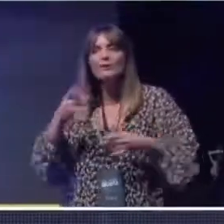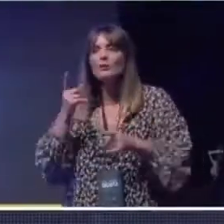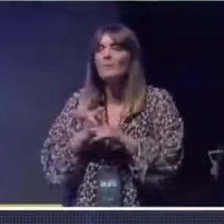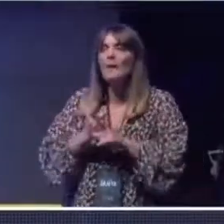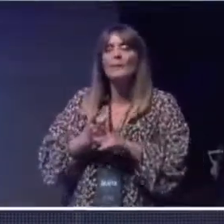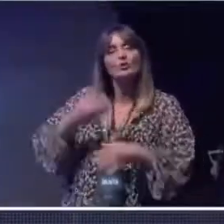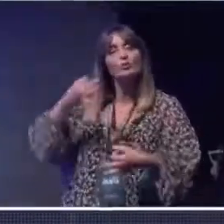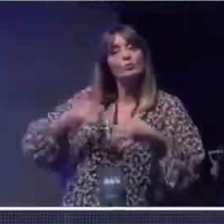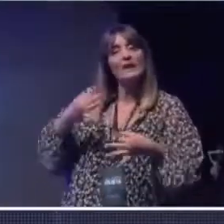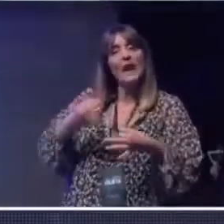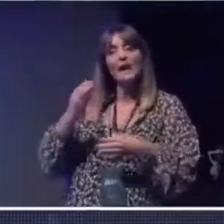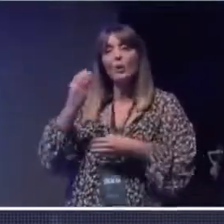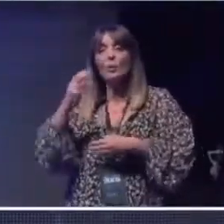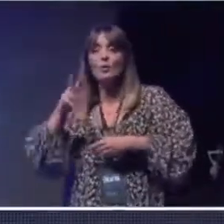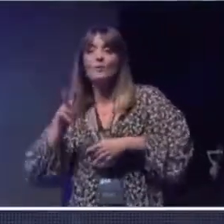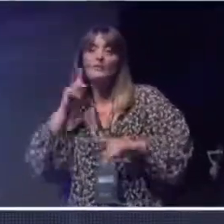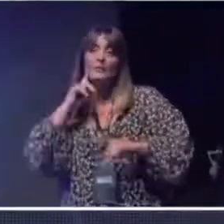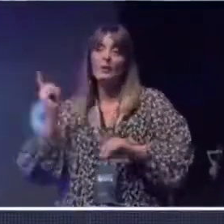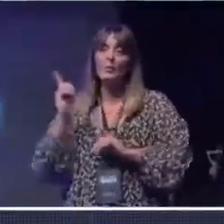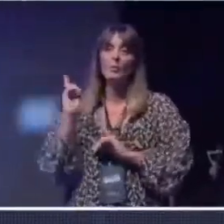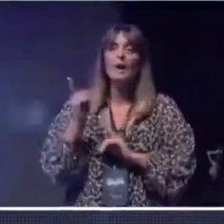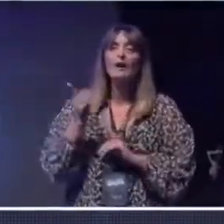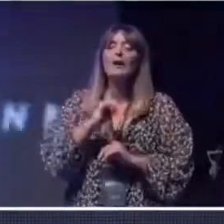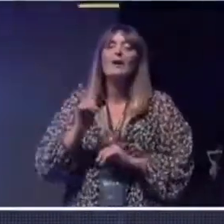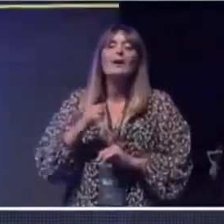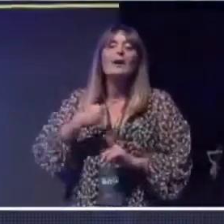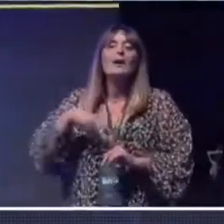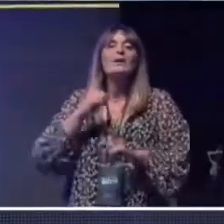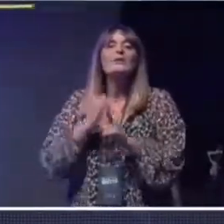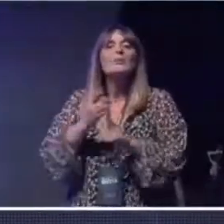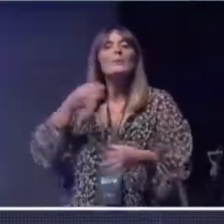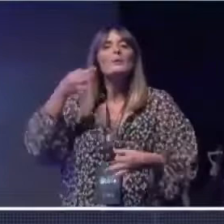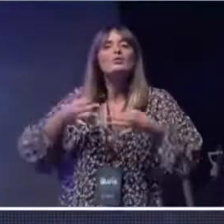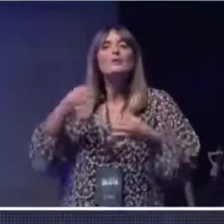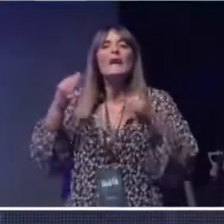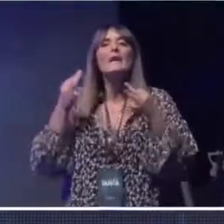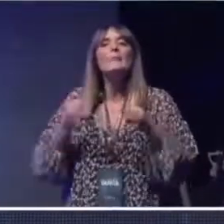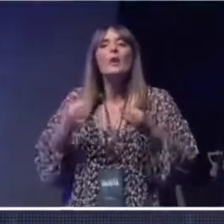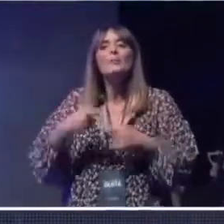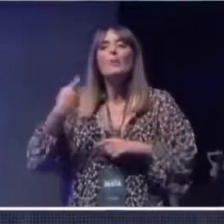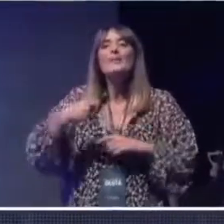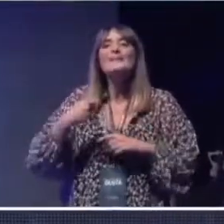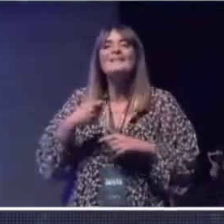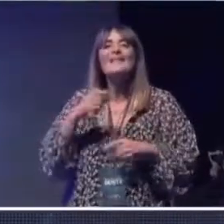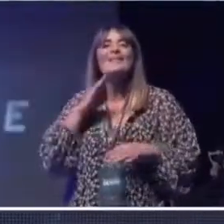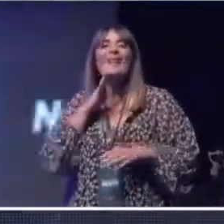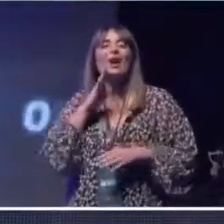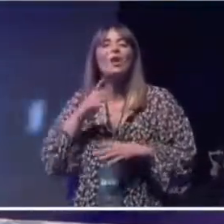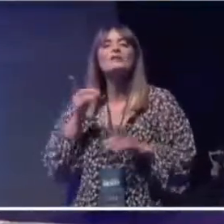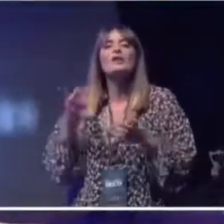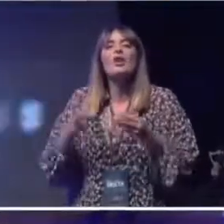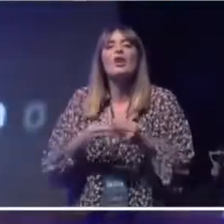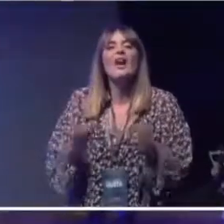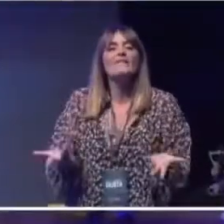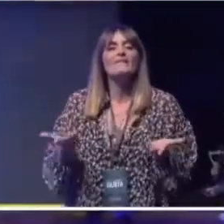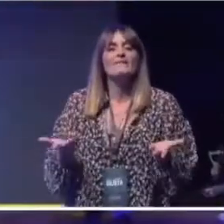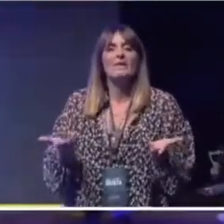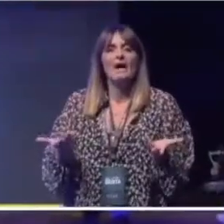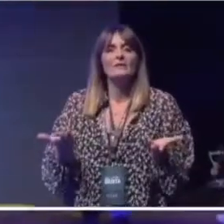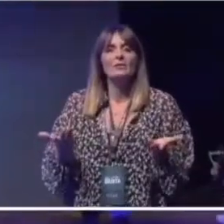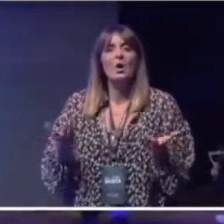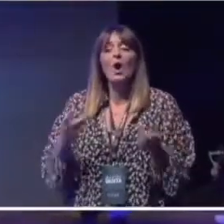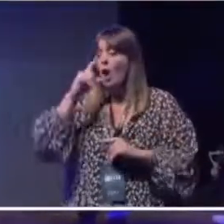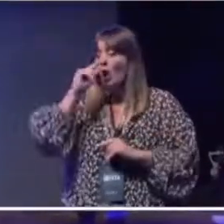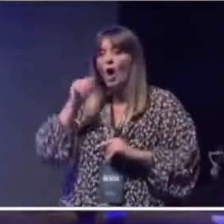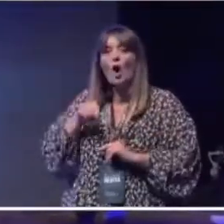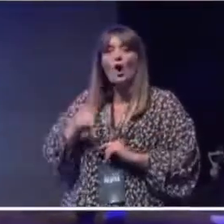miglior curriculum del mondo, noi dovevamo giudicare l'operato di un Presidente del Consiglio, e per noi era insufficiente, perché